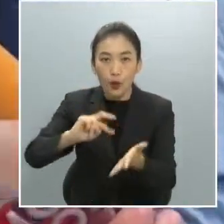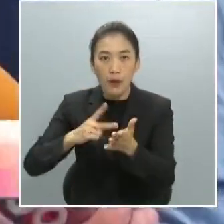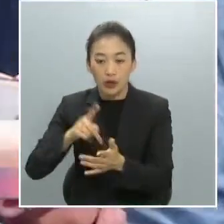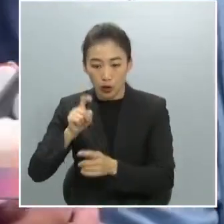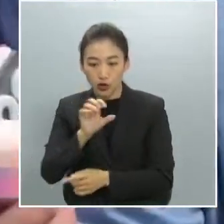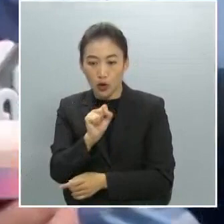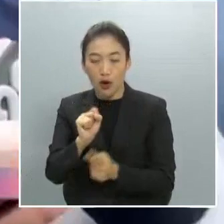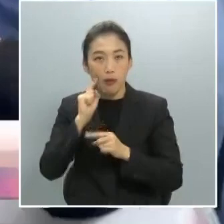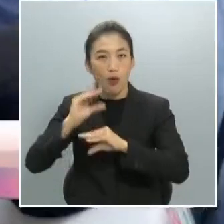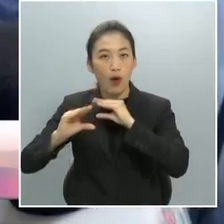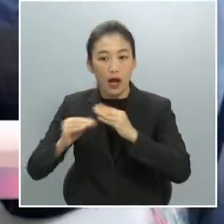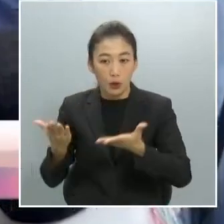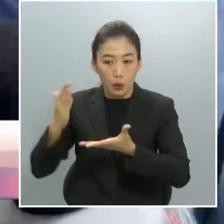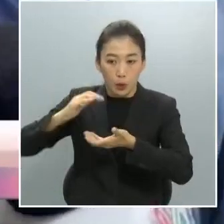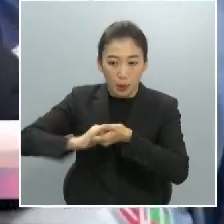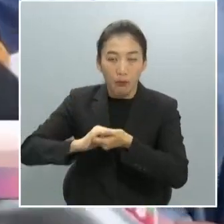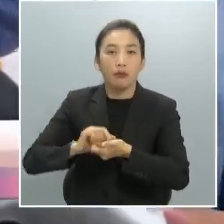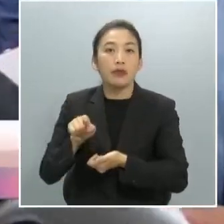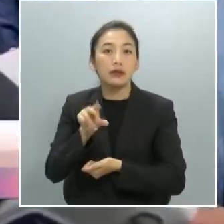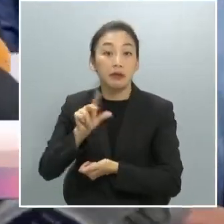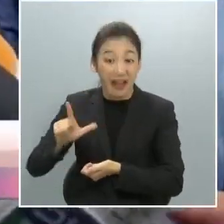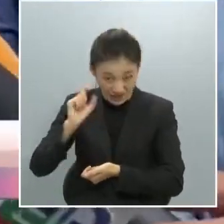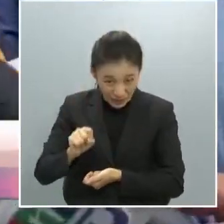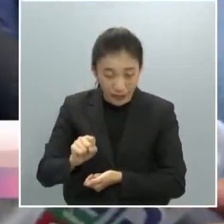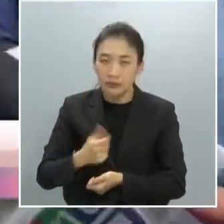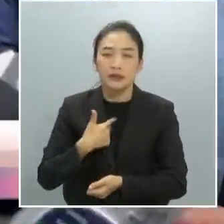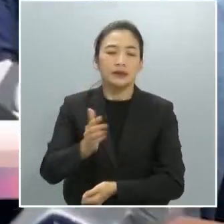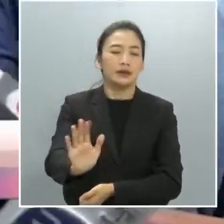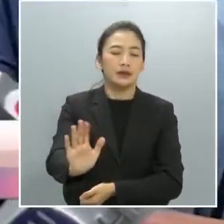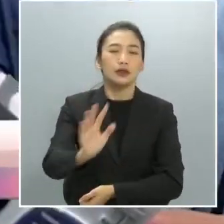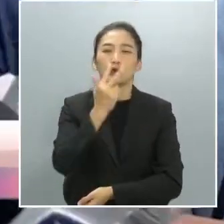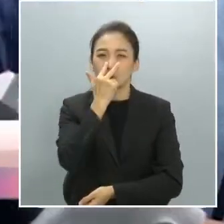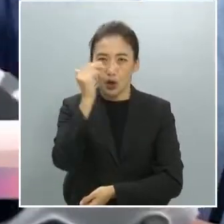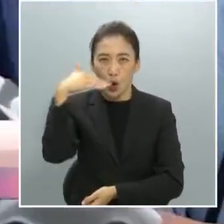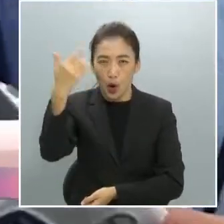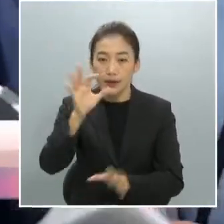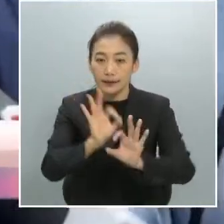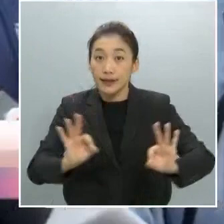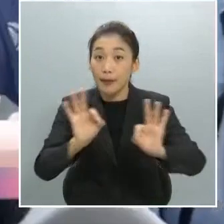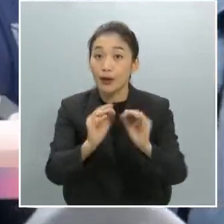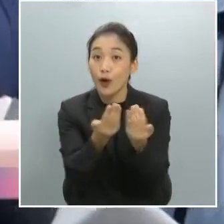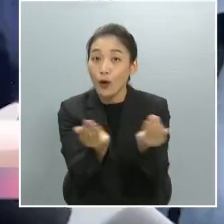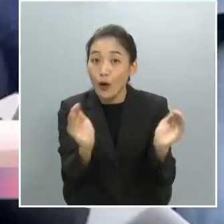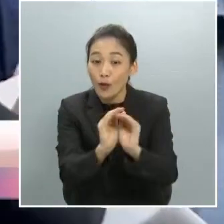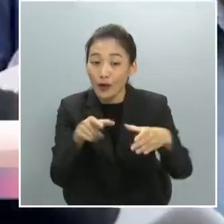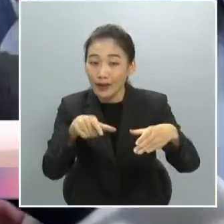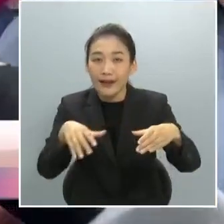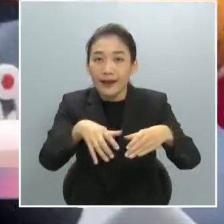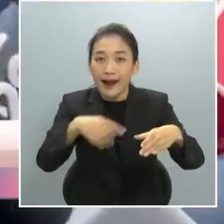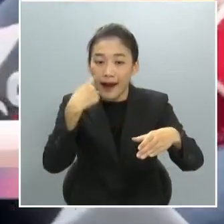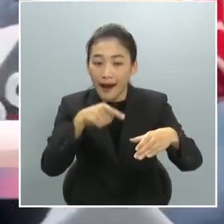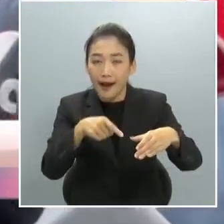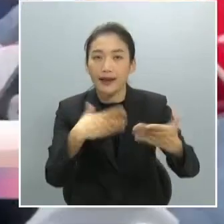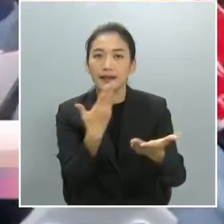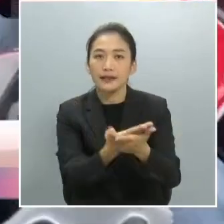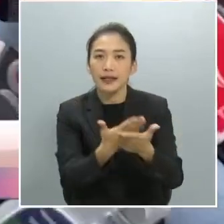โครงการกับเราเนี่ยนะ1เราดูแล้วต้องครอบครัวที่มีรายได้ไม่ถึง 20,000 บาทต่อเดือนใช่มั้ยครับเป็นเรื่